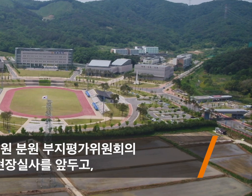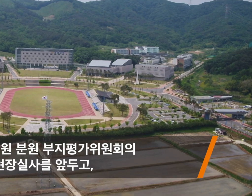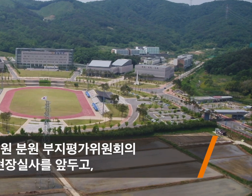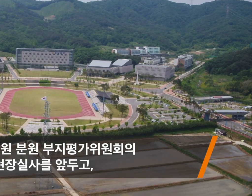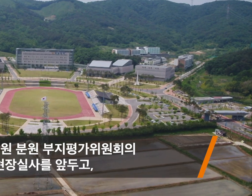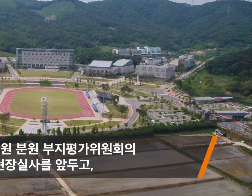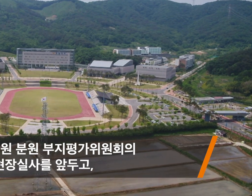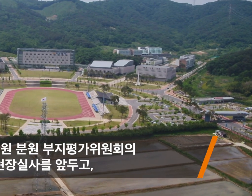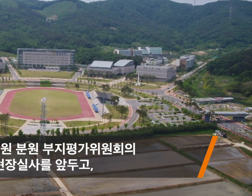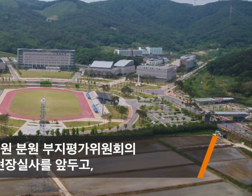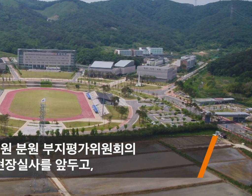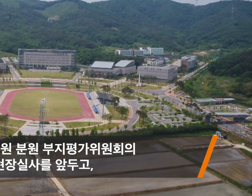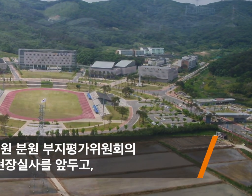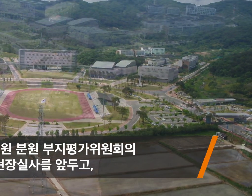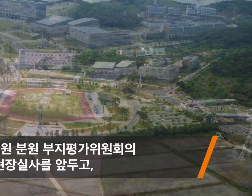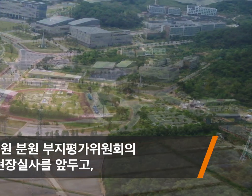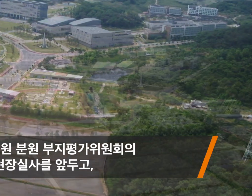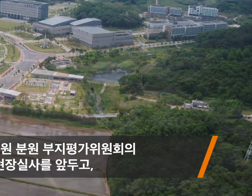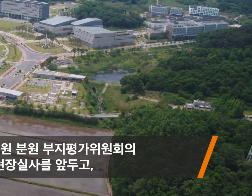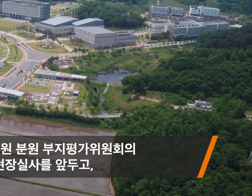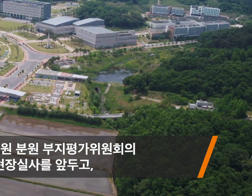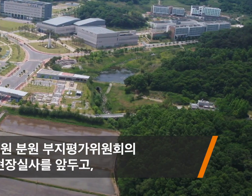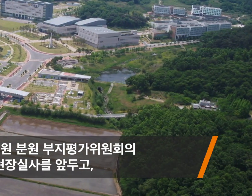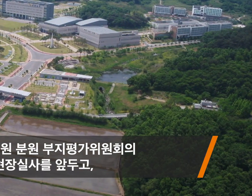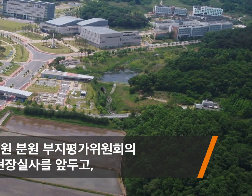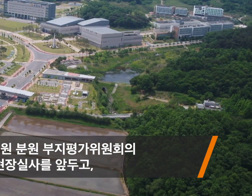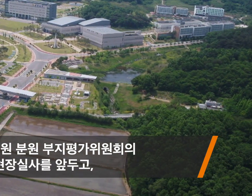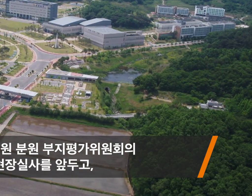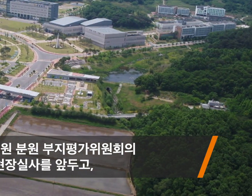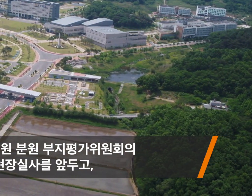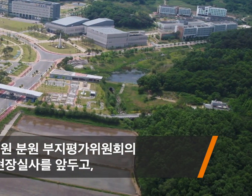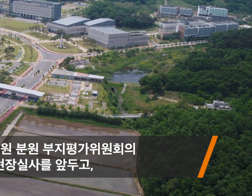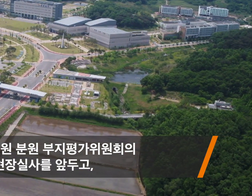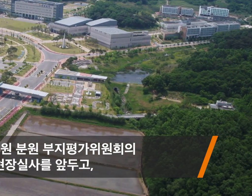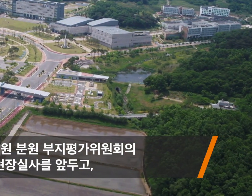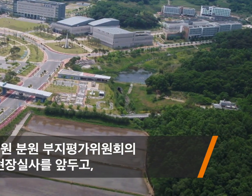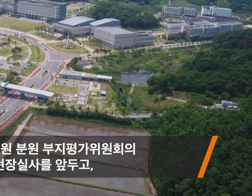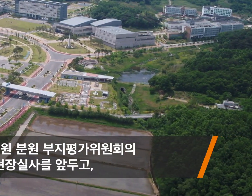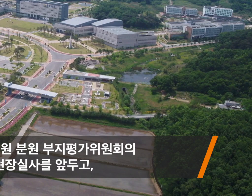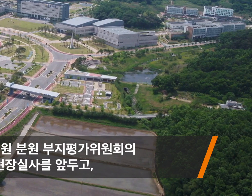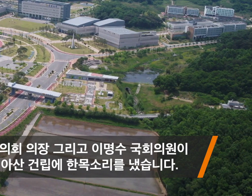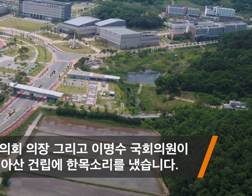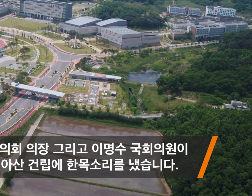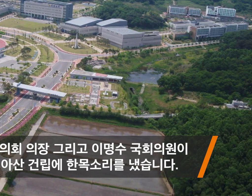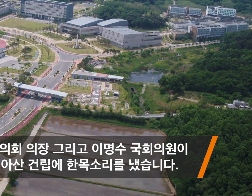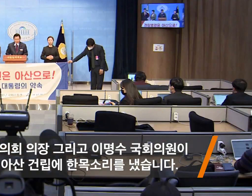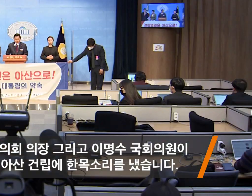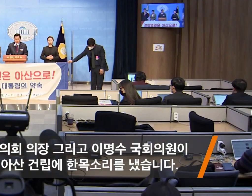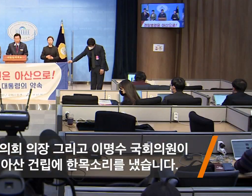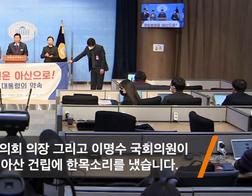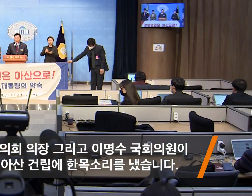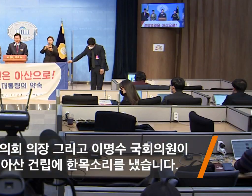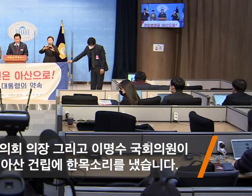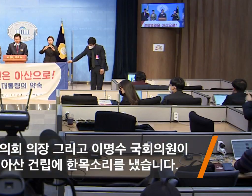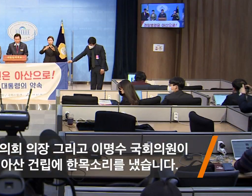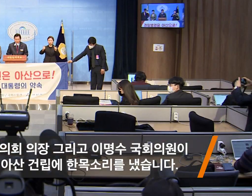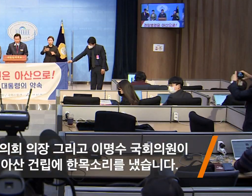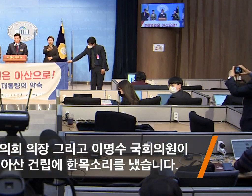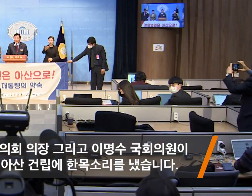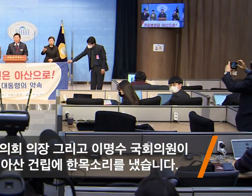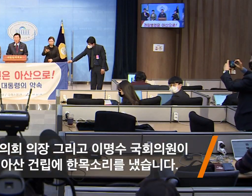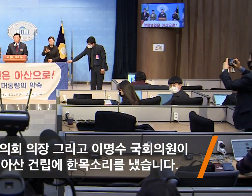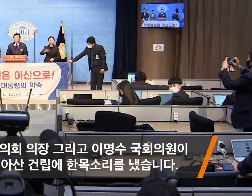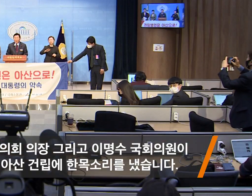다음 달 2일 경찰병원 분원 부지평가위원회의 아산지역 현장 실사를 앞두고 박경규 아산시장과